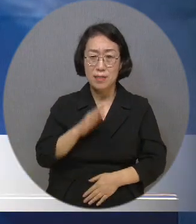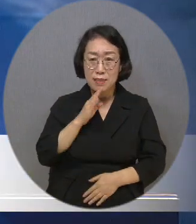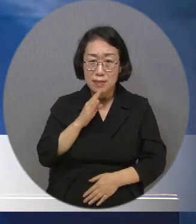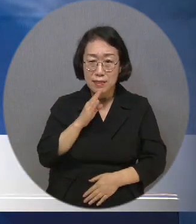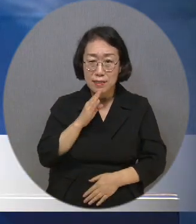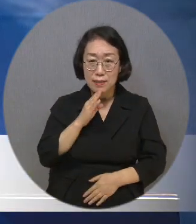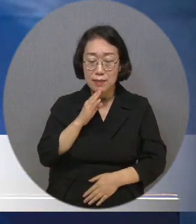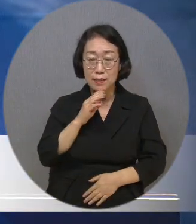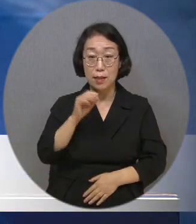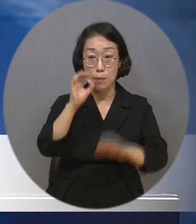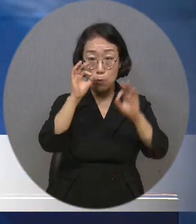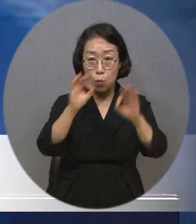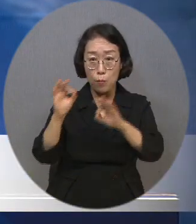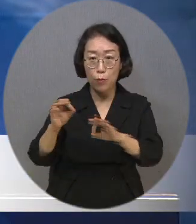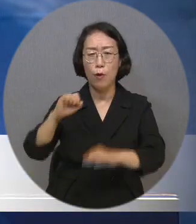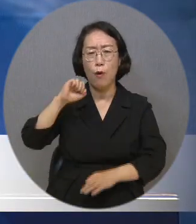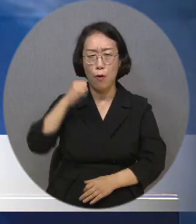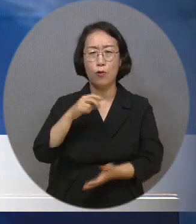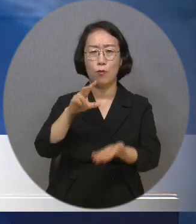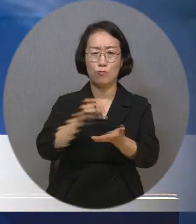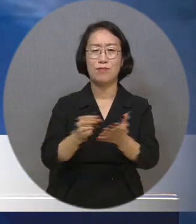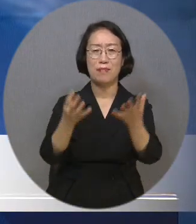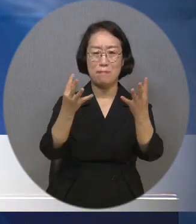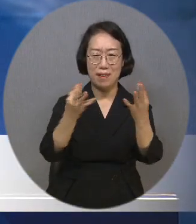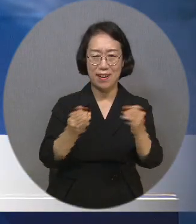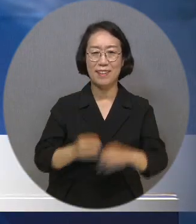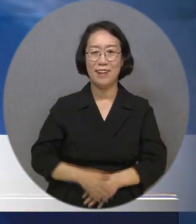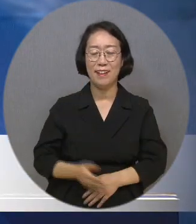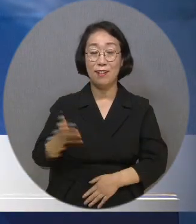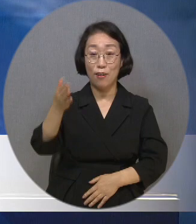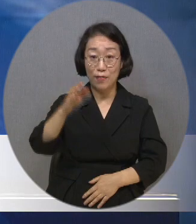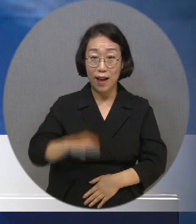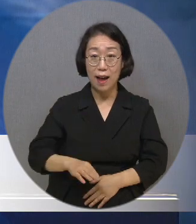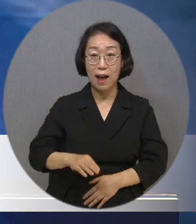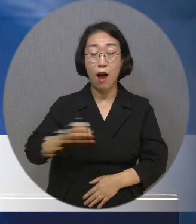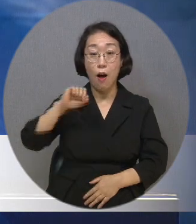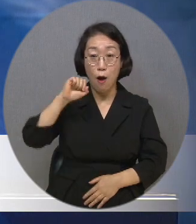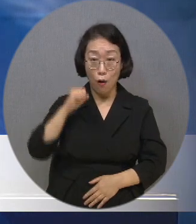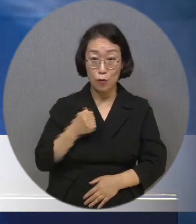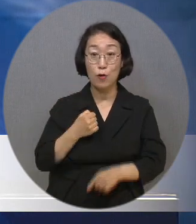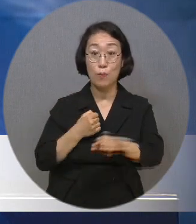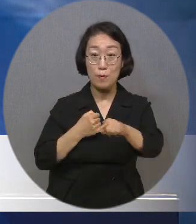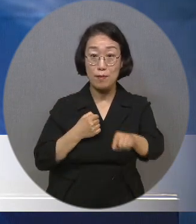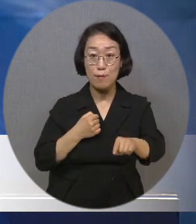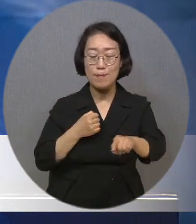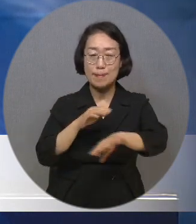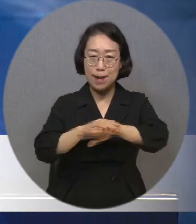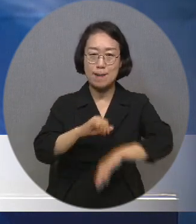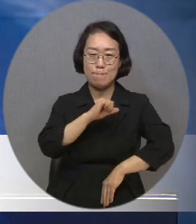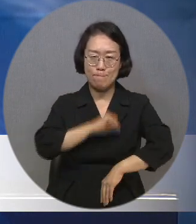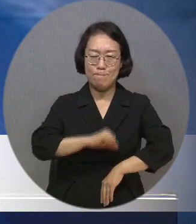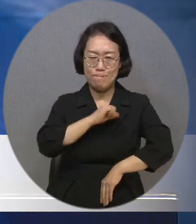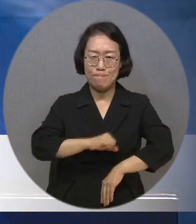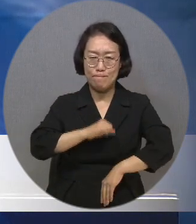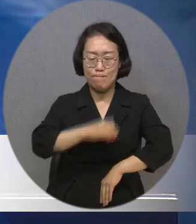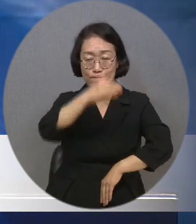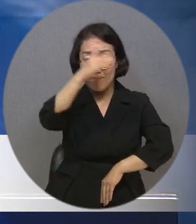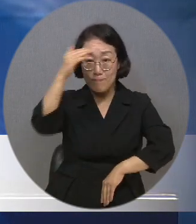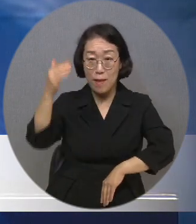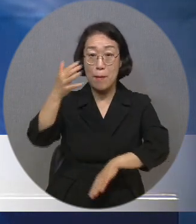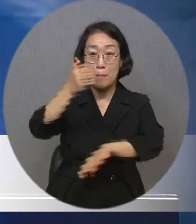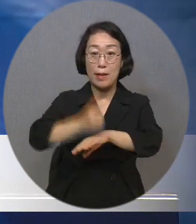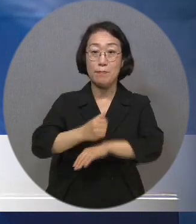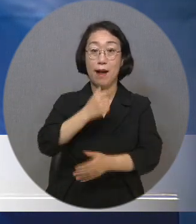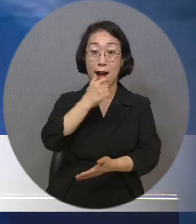나가보면 굉장히 어려움도 있으실 겁니다. 그러나 그 어려움을 극복하면서 마지막에 오는 그 감동을